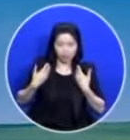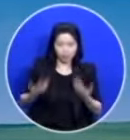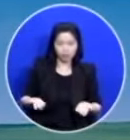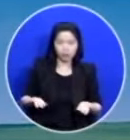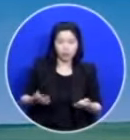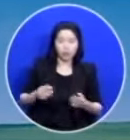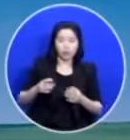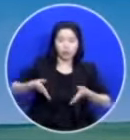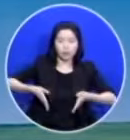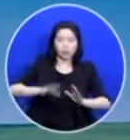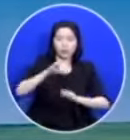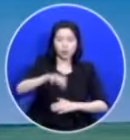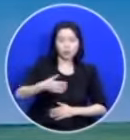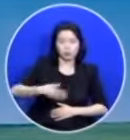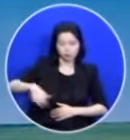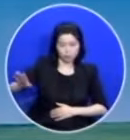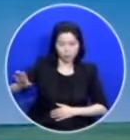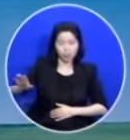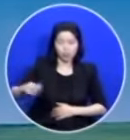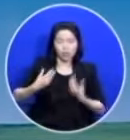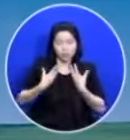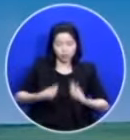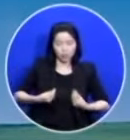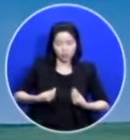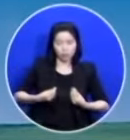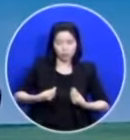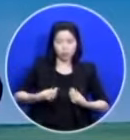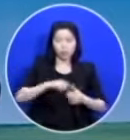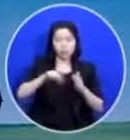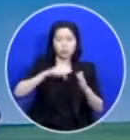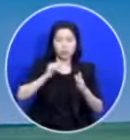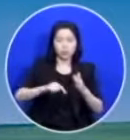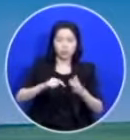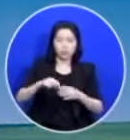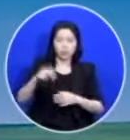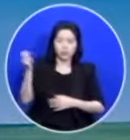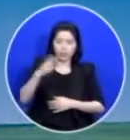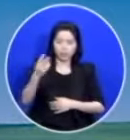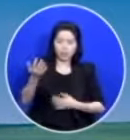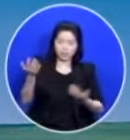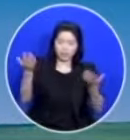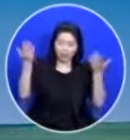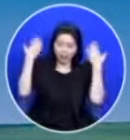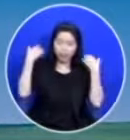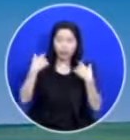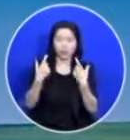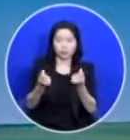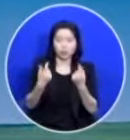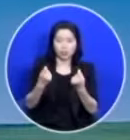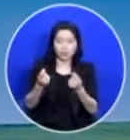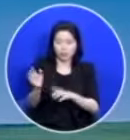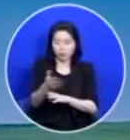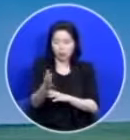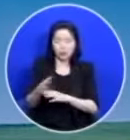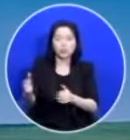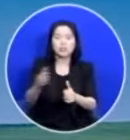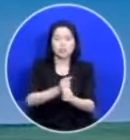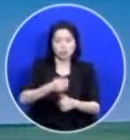돌아갔어요 좌절과 절망 속에서 다시 과거 속으로 돌아가 고기를